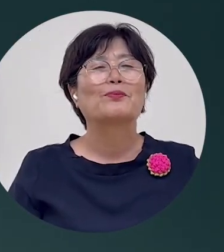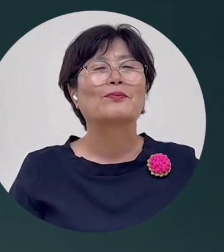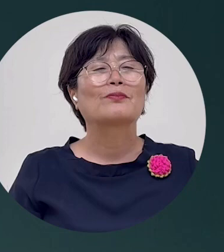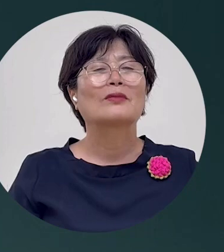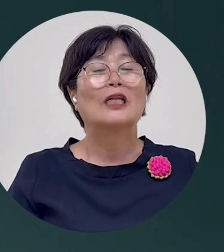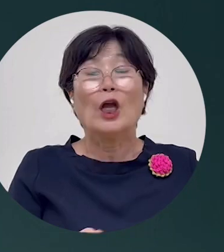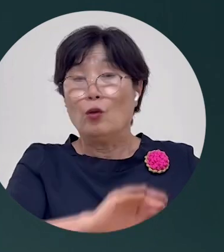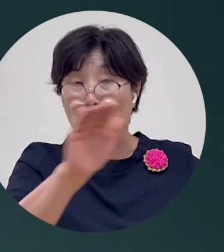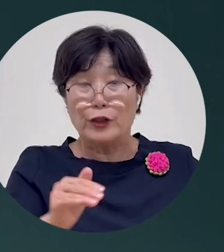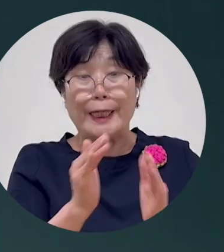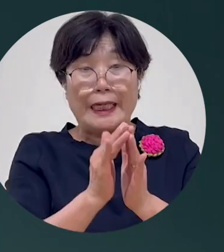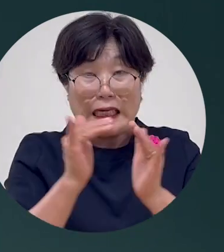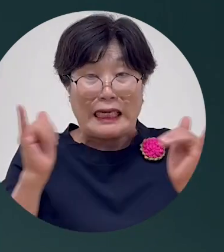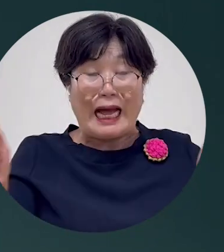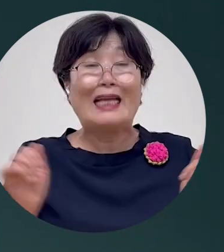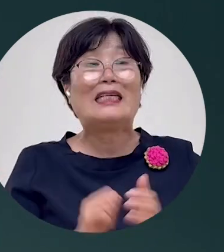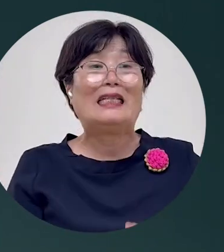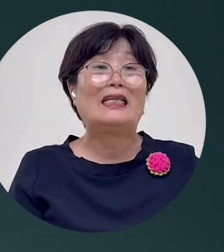우리 인간이